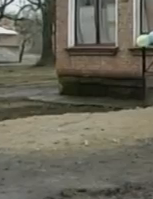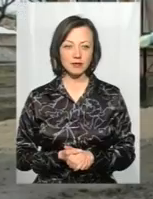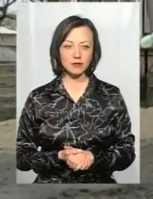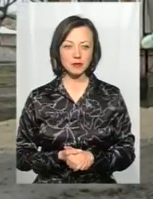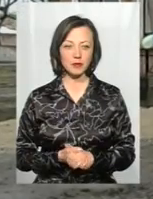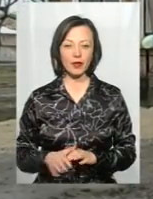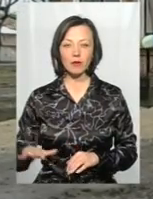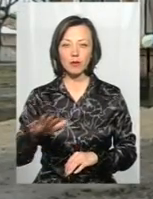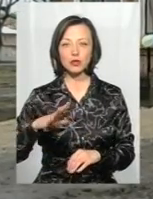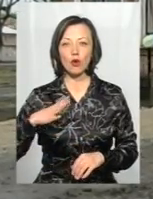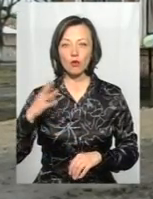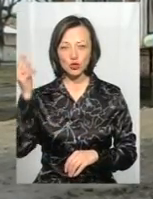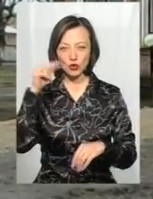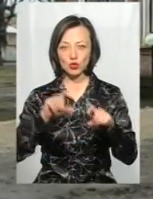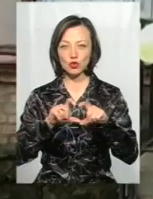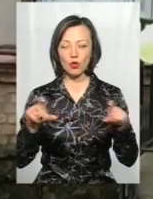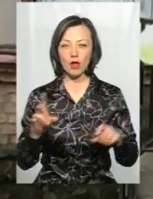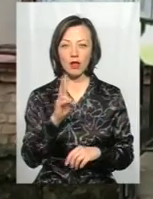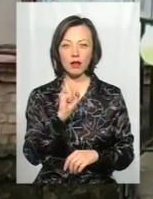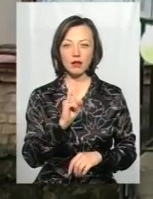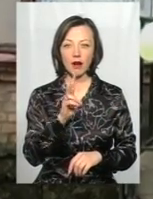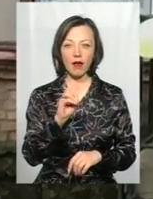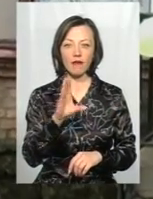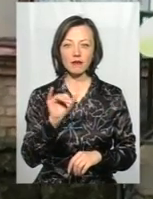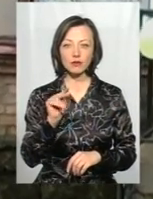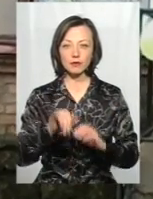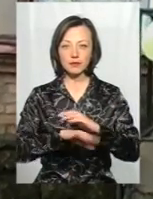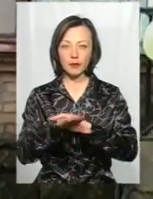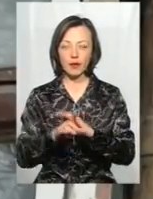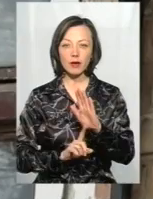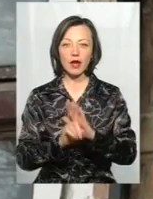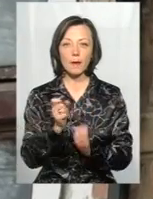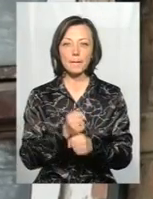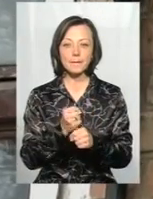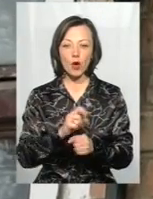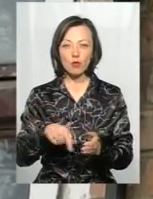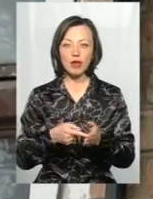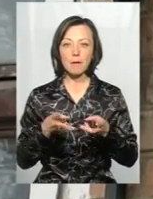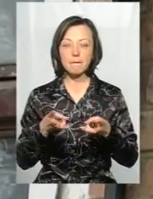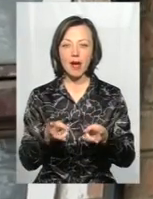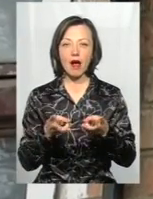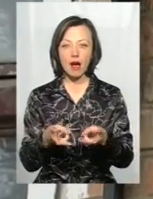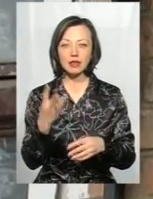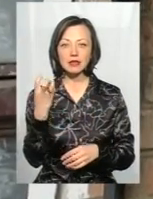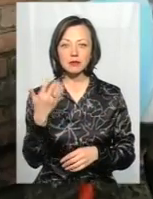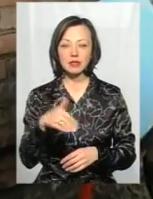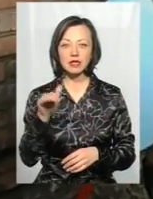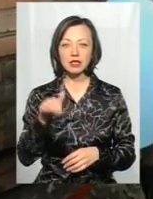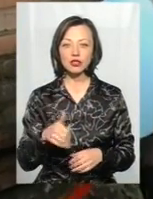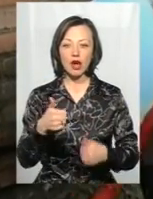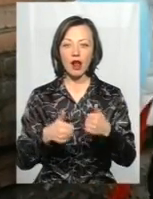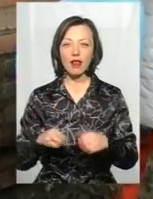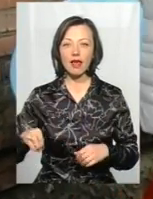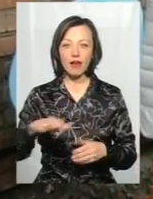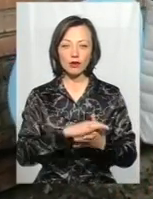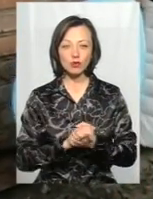У приміщенні колишньої школи в Наркевичах, котре 5 років стояло пусткою, запрацювала комунальна пекарня. 350 тисяч гривень гранту Європейського Союзу та